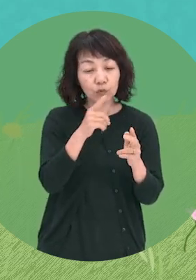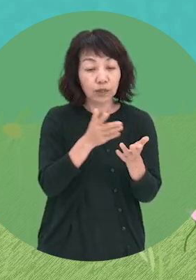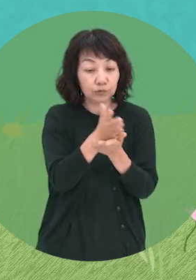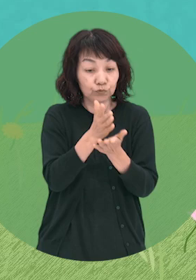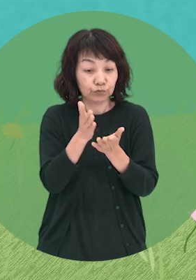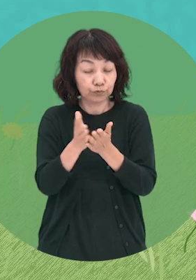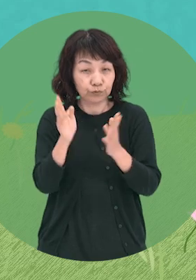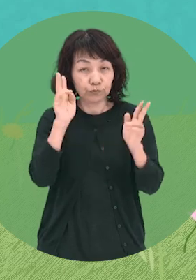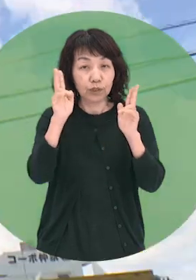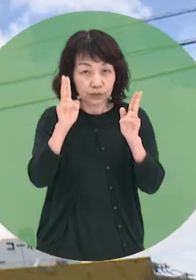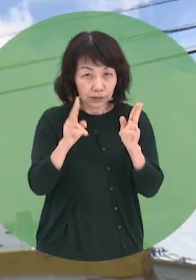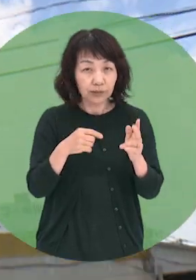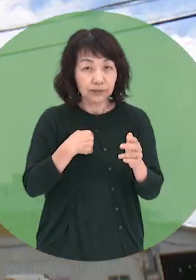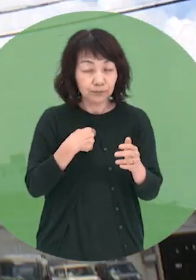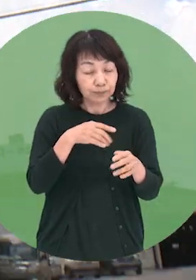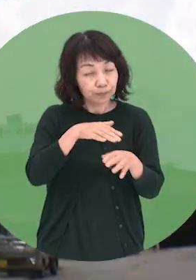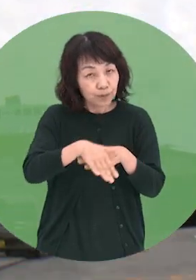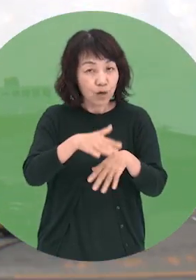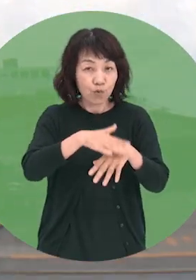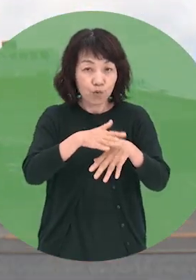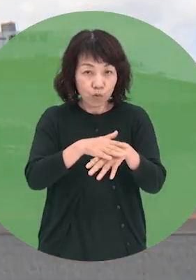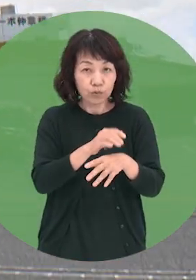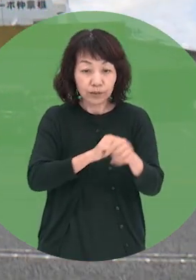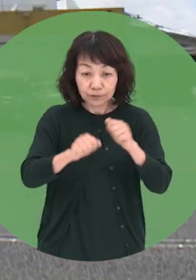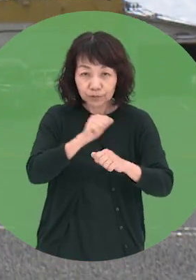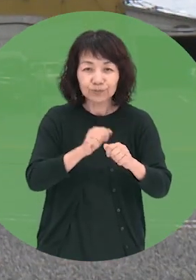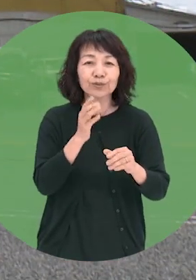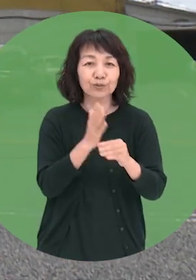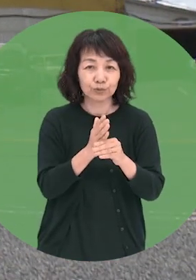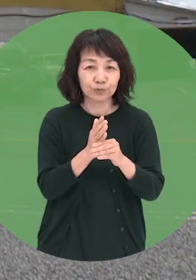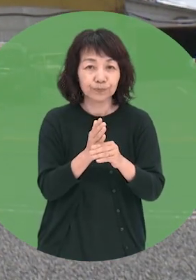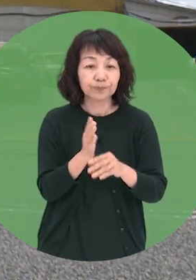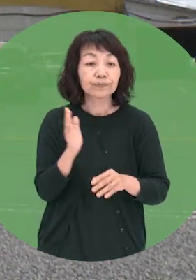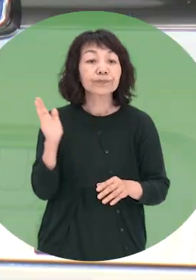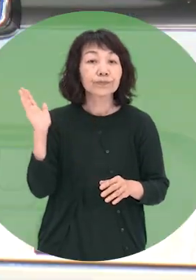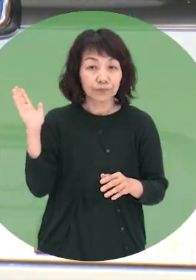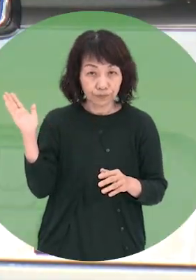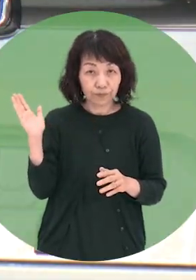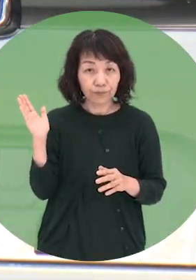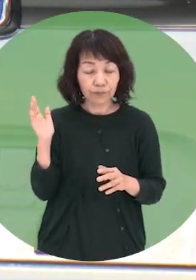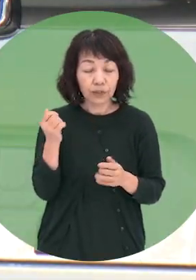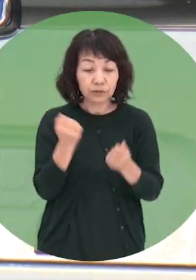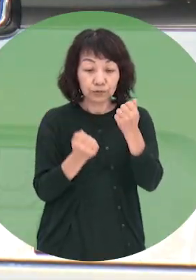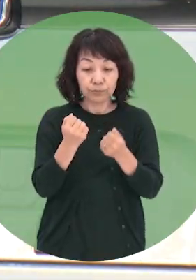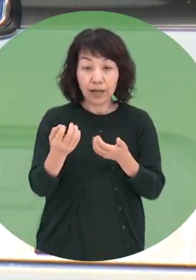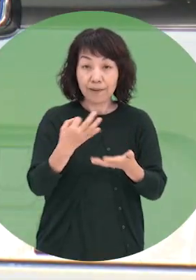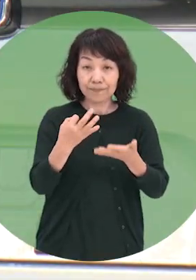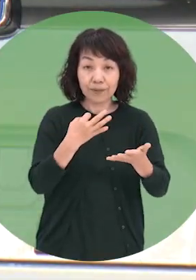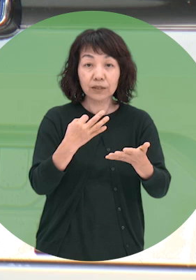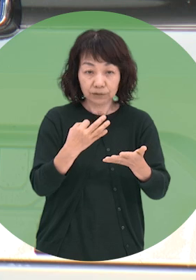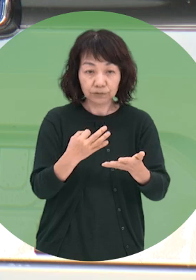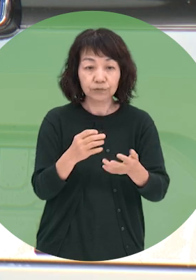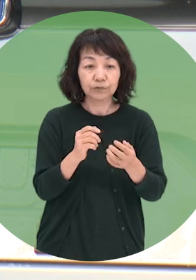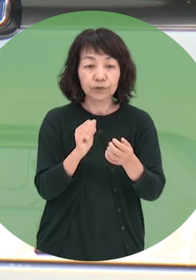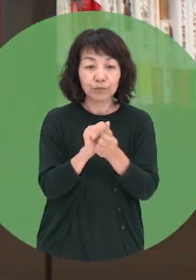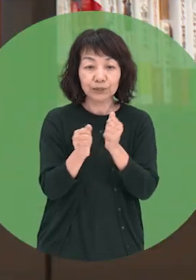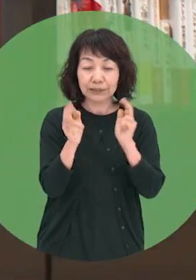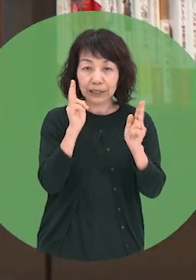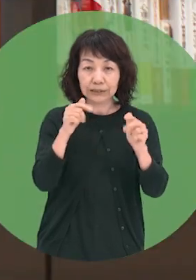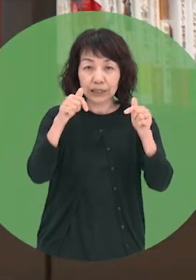り組んでいるの。こちらもその一つ、県内で自動車販売などを手掛ける西自動車商